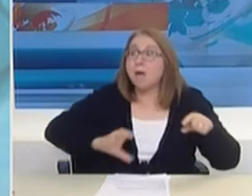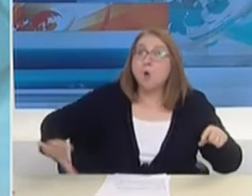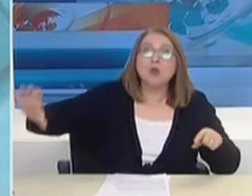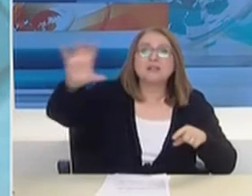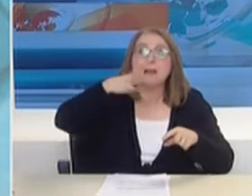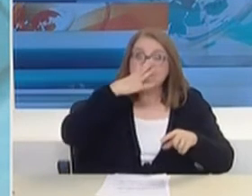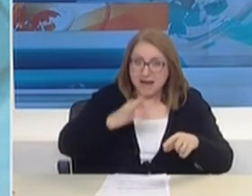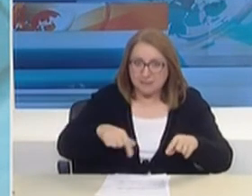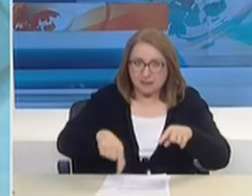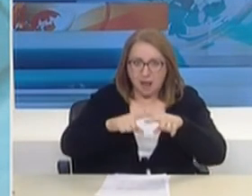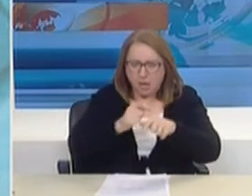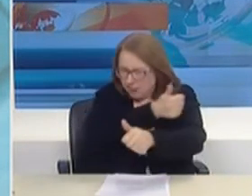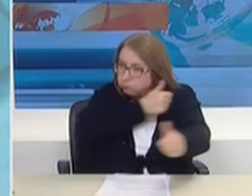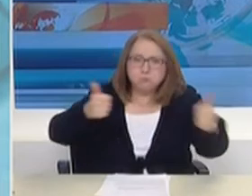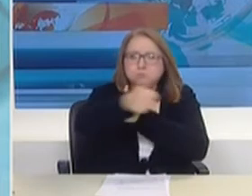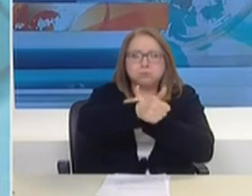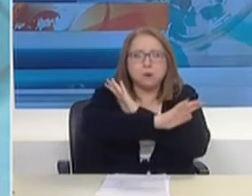είμαστε πρωτοπόροι στην Ευρώπη.